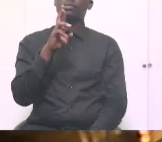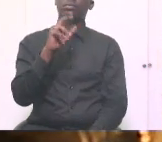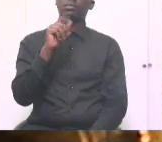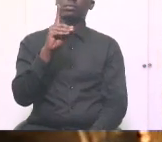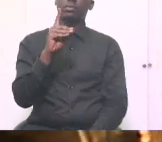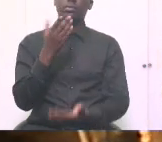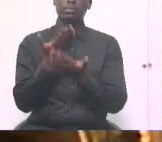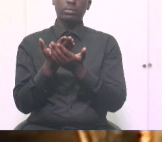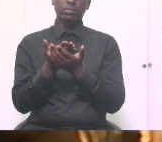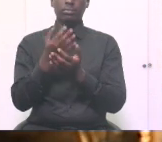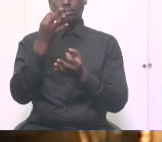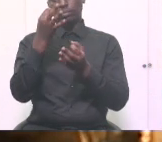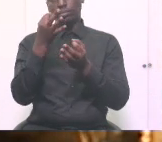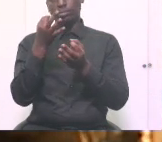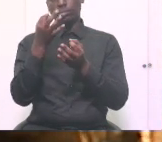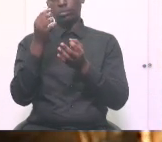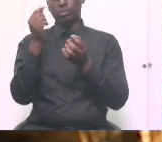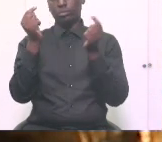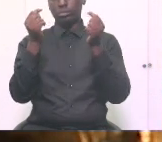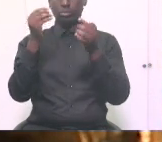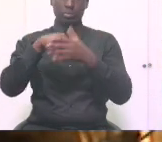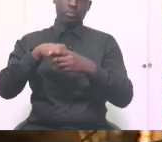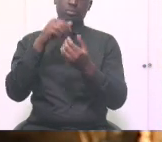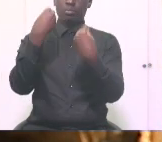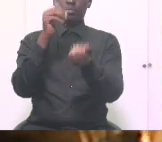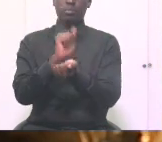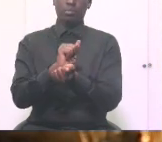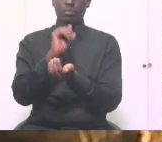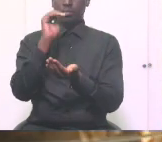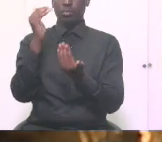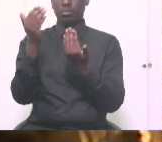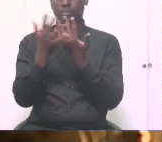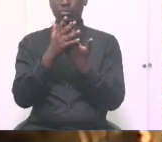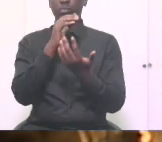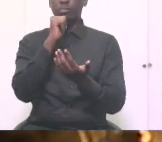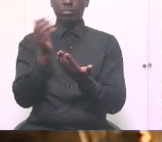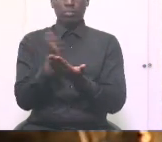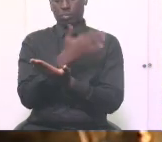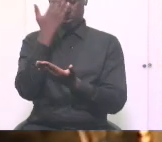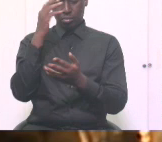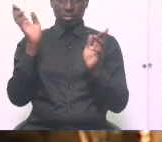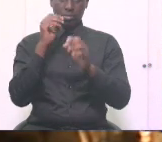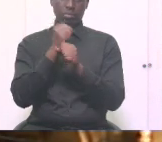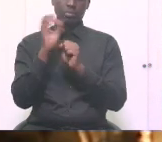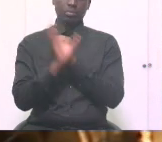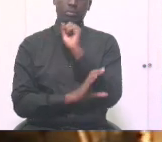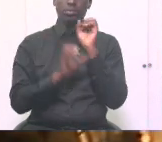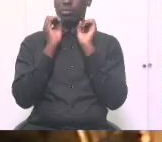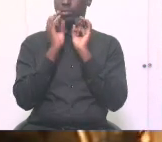yaburanye ubujurire asaba urukiko ko rwamuha ibihano bisubitse ntirumufunge kuko ngo yiteguye gukorera igihugu kabone